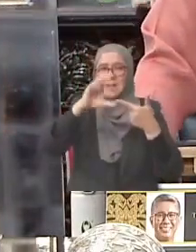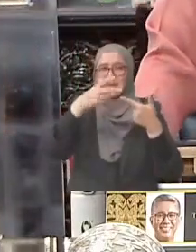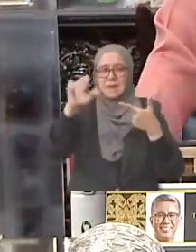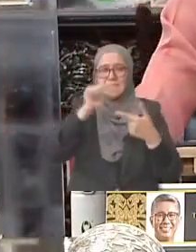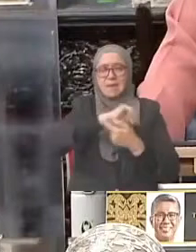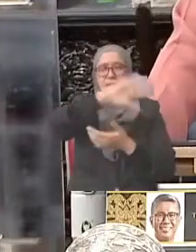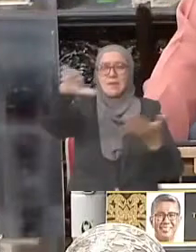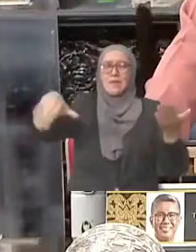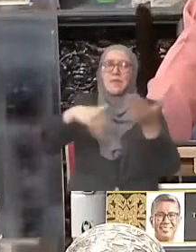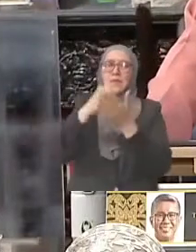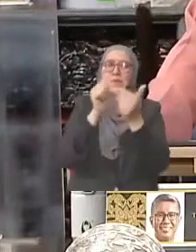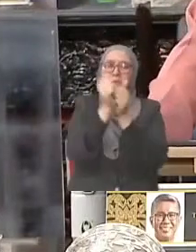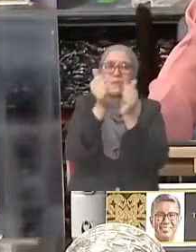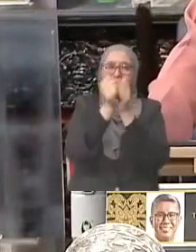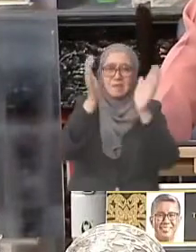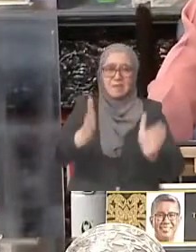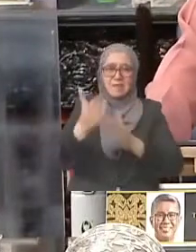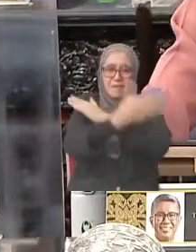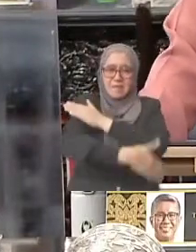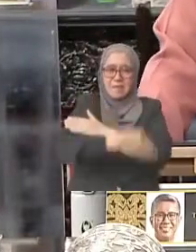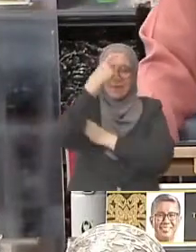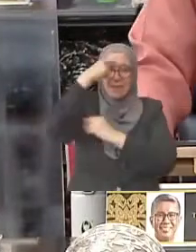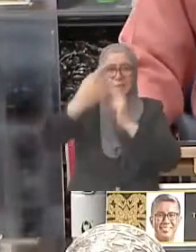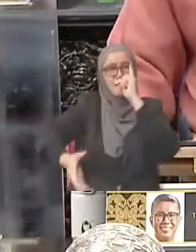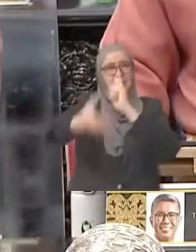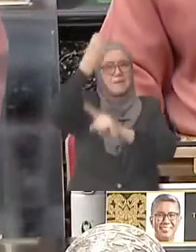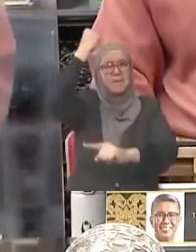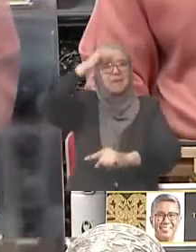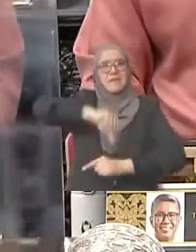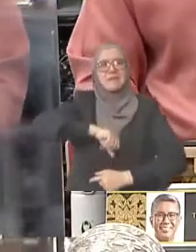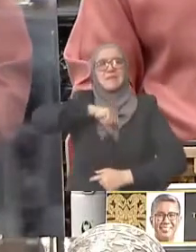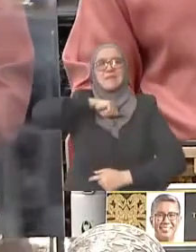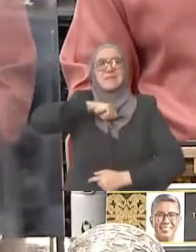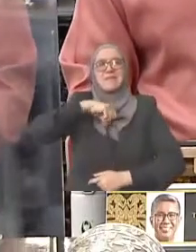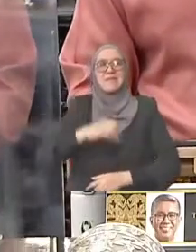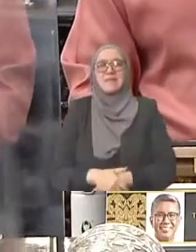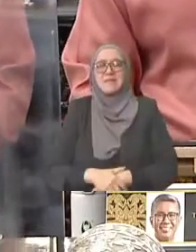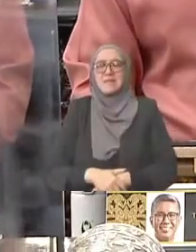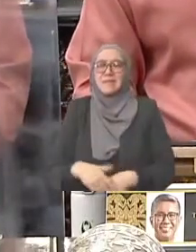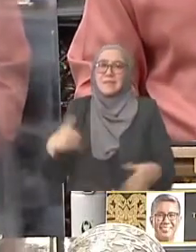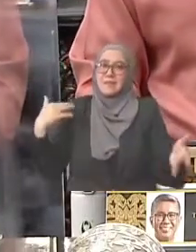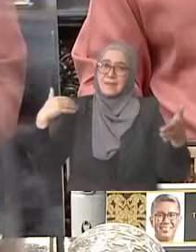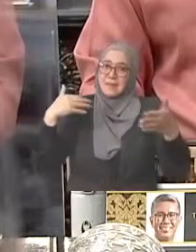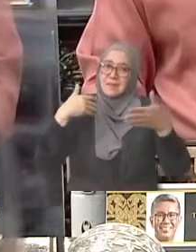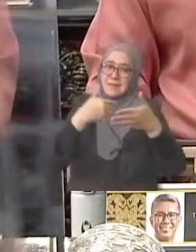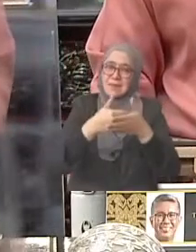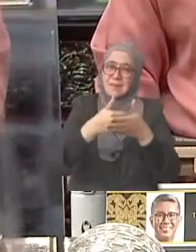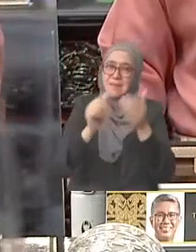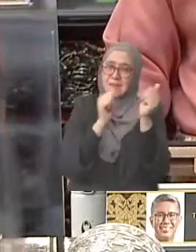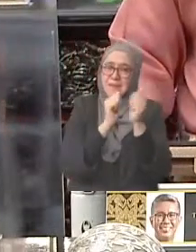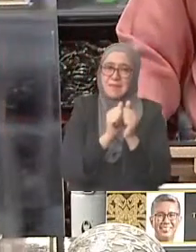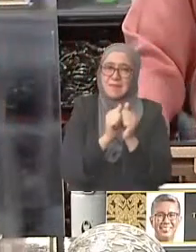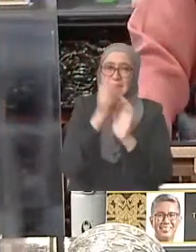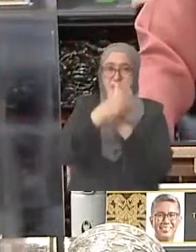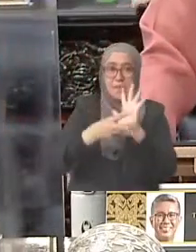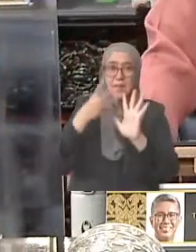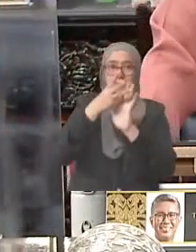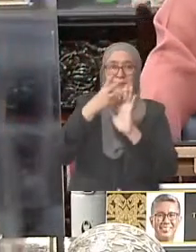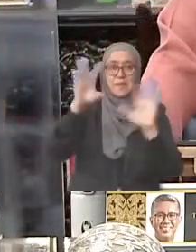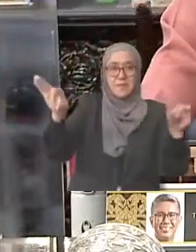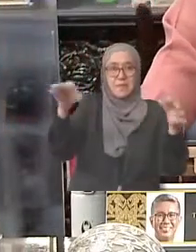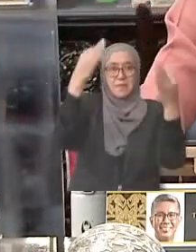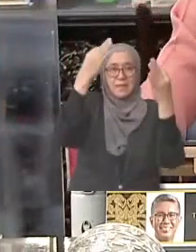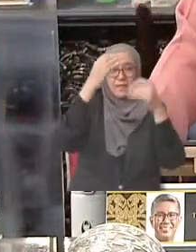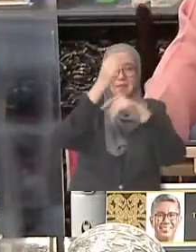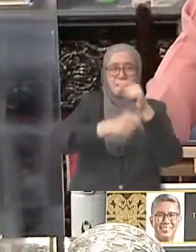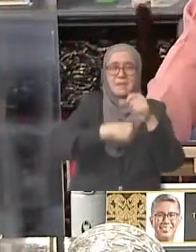kartu jonegoro atas pencapaian memanggilkan ini menjelang paralympic Paris 2024 kejayaannya